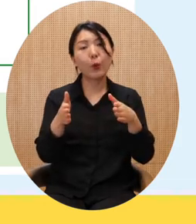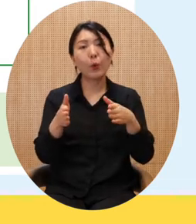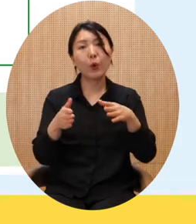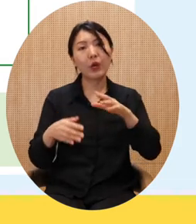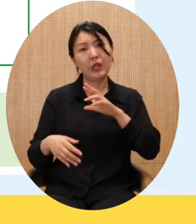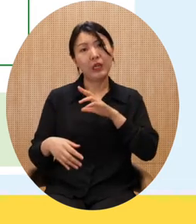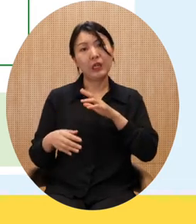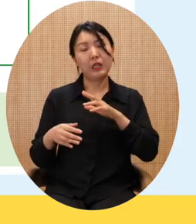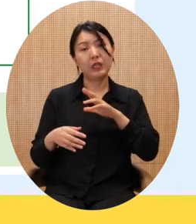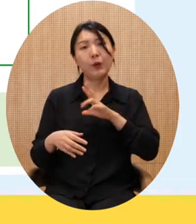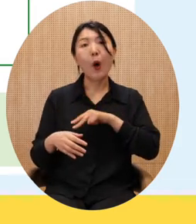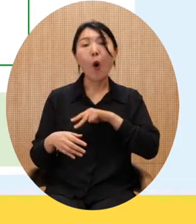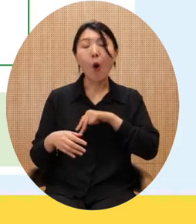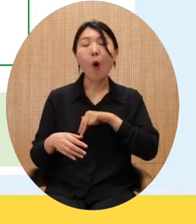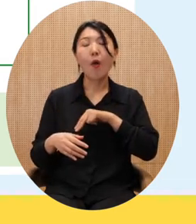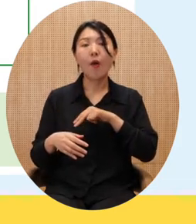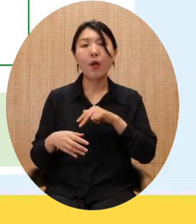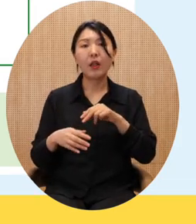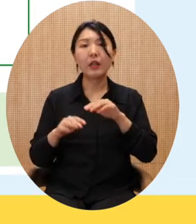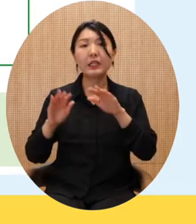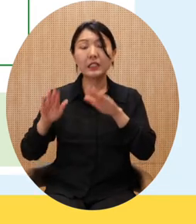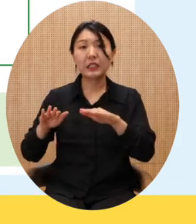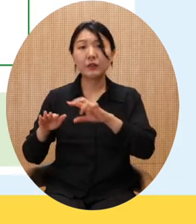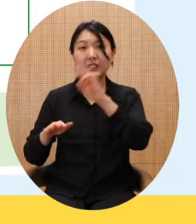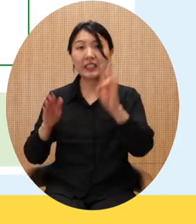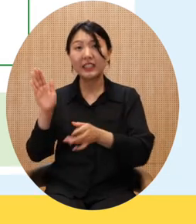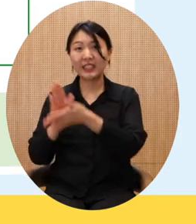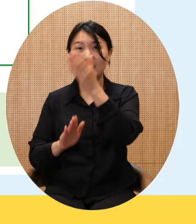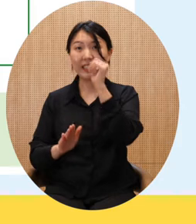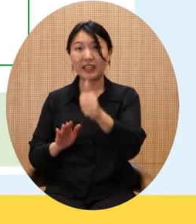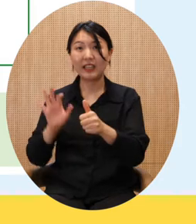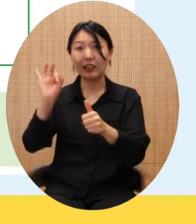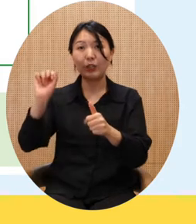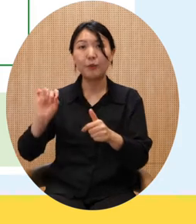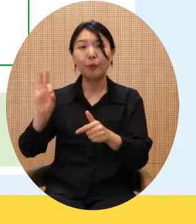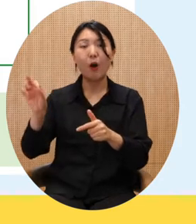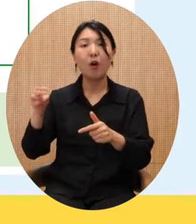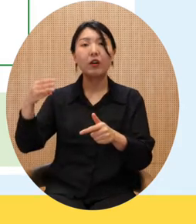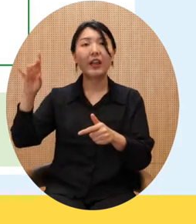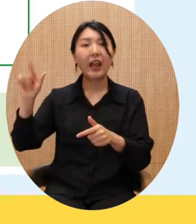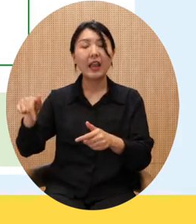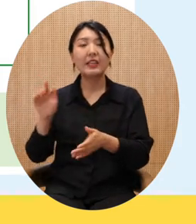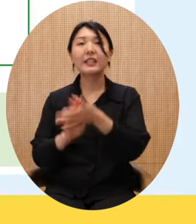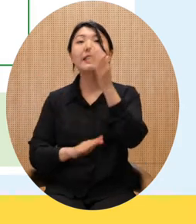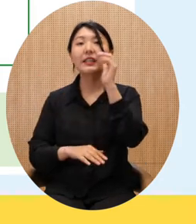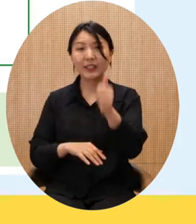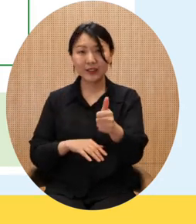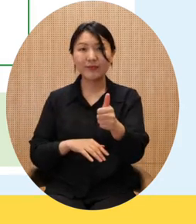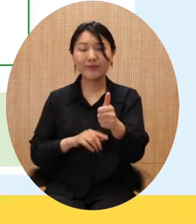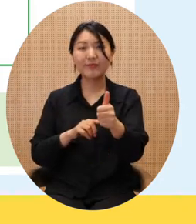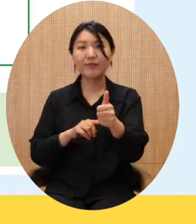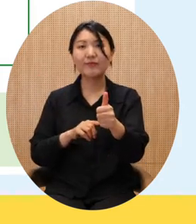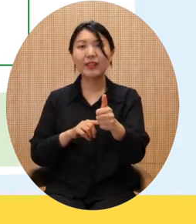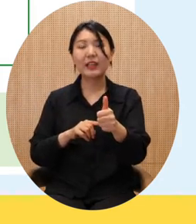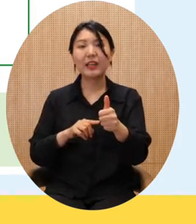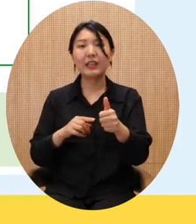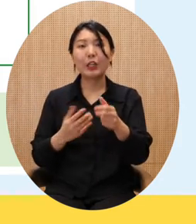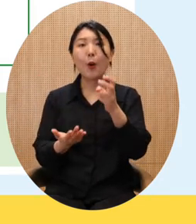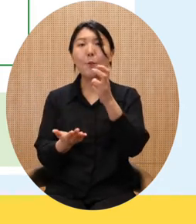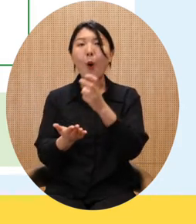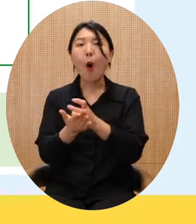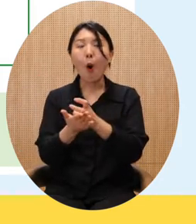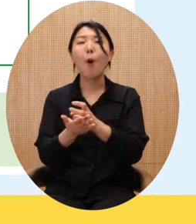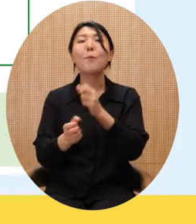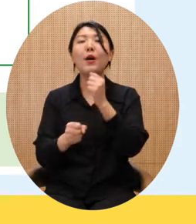경기도 의원이시고요. 현재 시흥시장이신 임병태 시장님께서는 조례 제정의